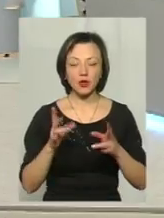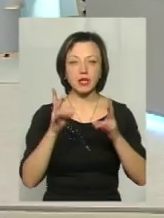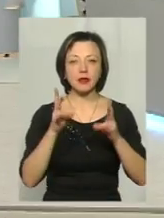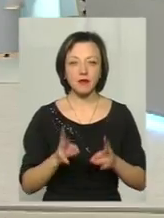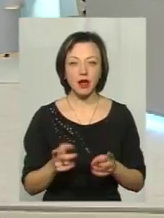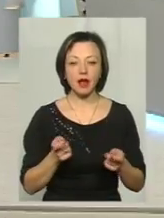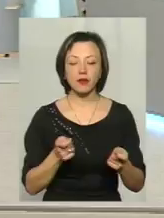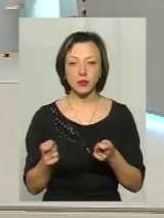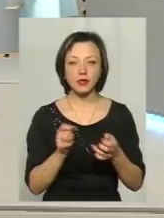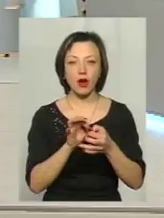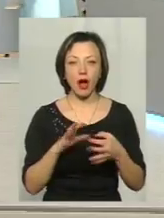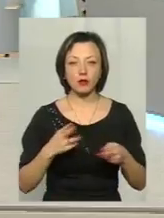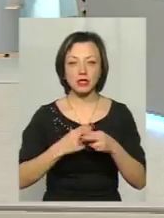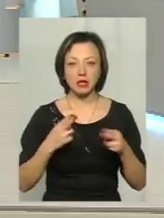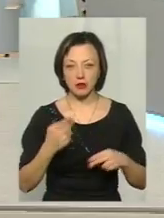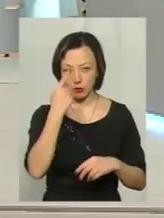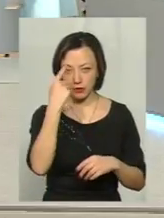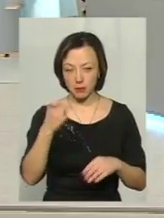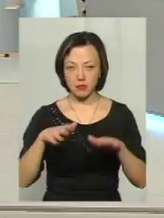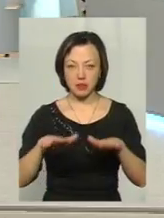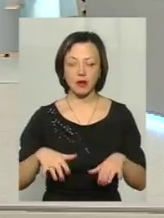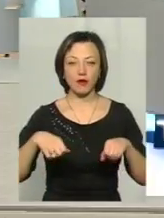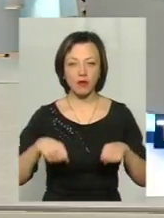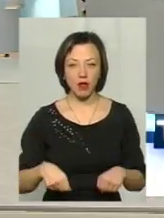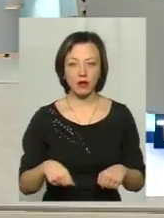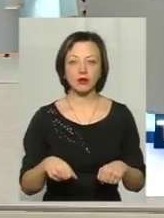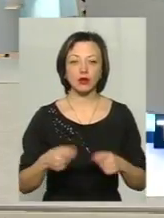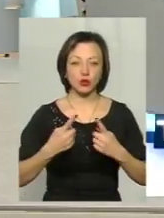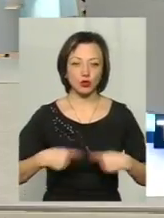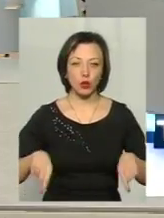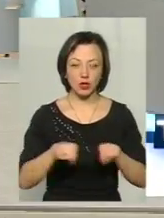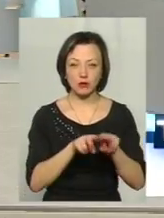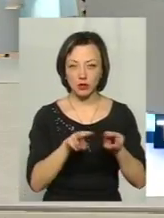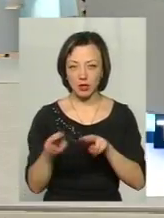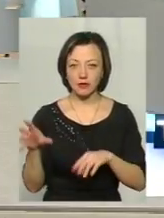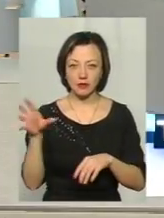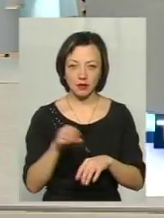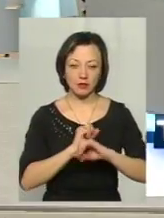значить, керівництво атомної станції повідомляє місцеву владу, як зони спостереження, так і